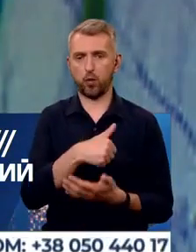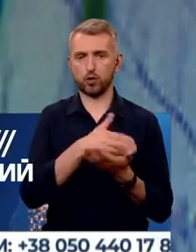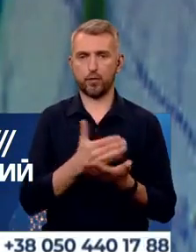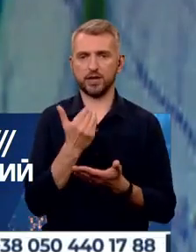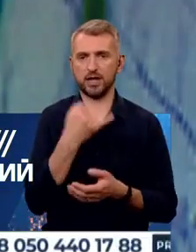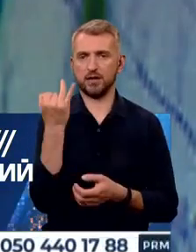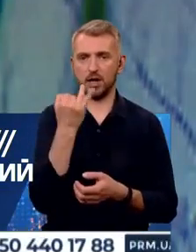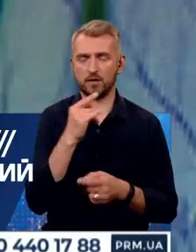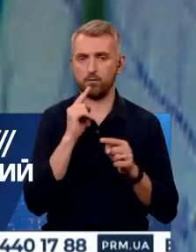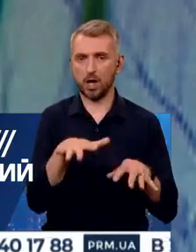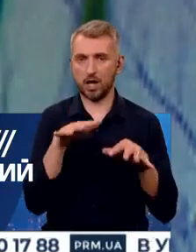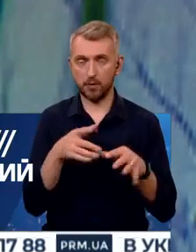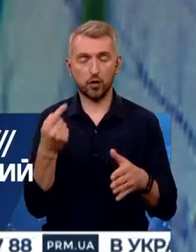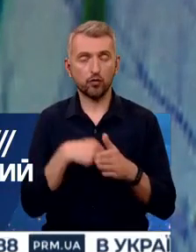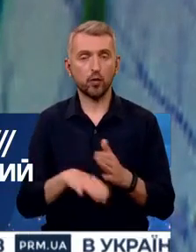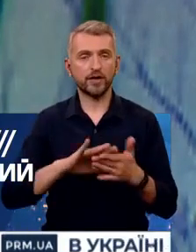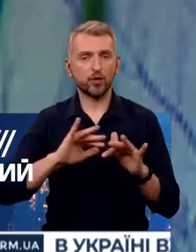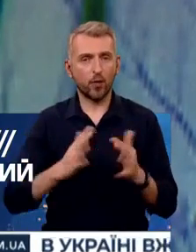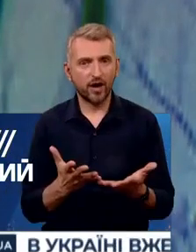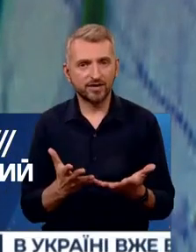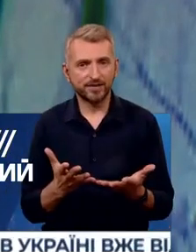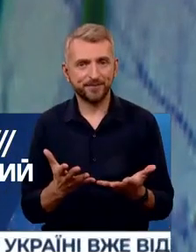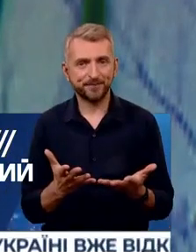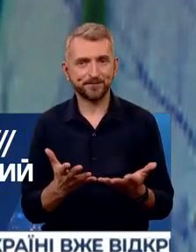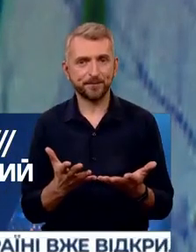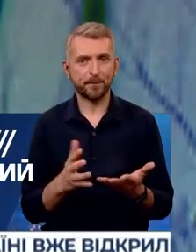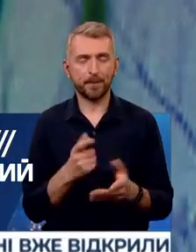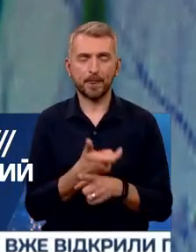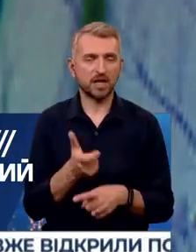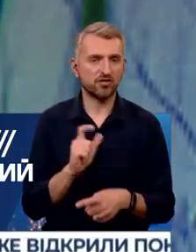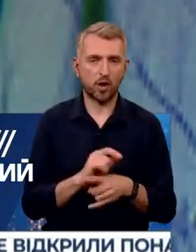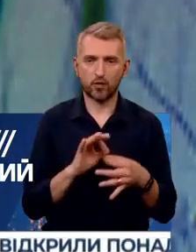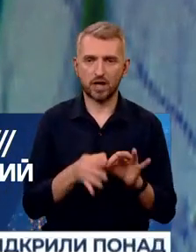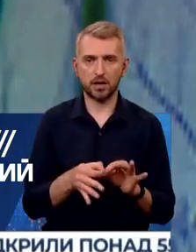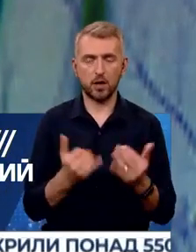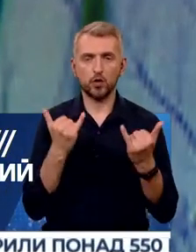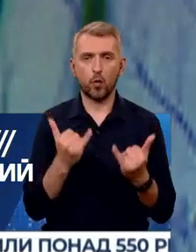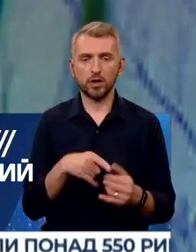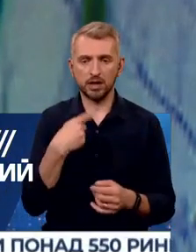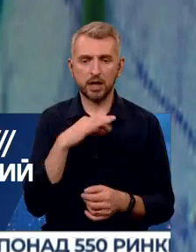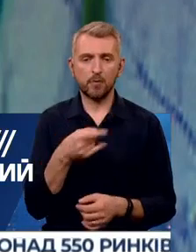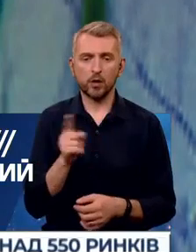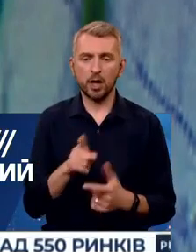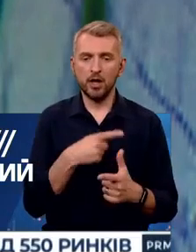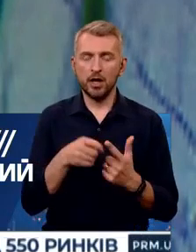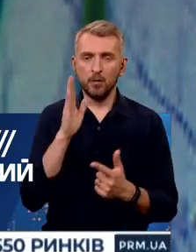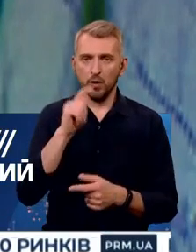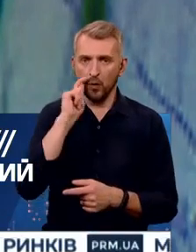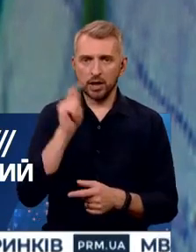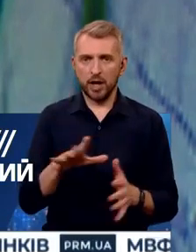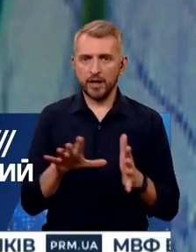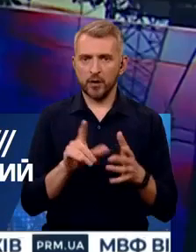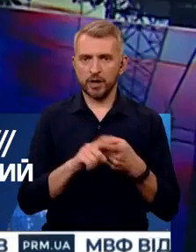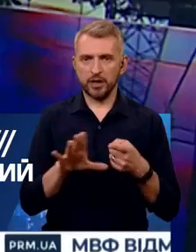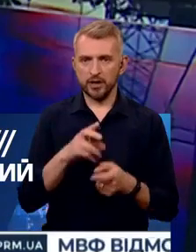їхні інтереси в парламенті. Тому ситуація надзвичайно складна. Сьогодні йдеться про те, чи буде Україна